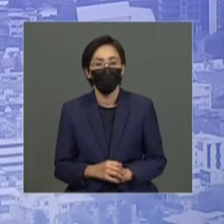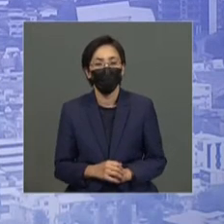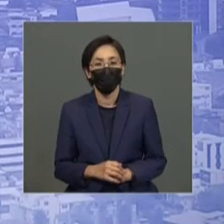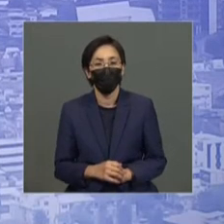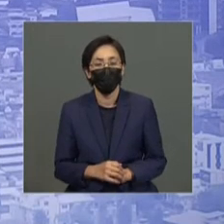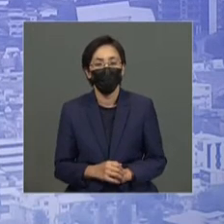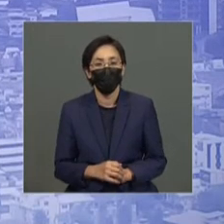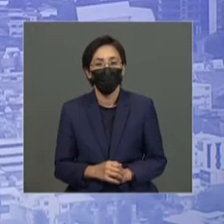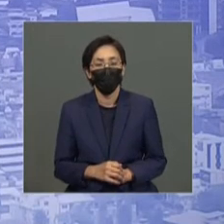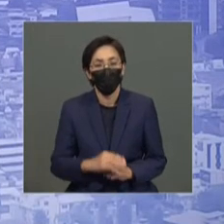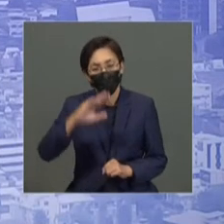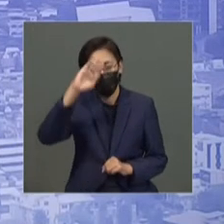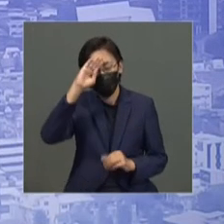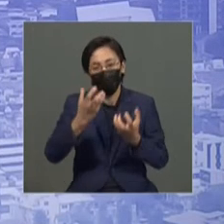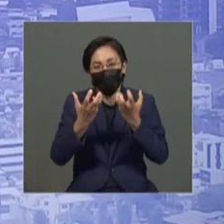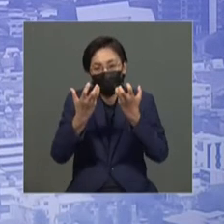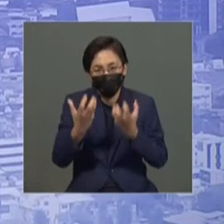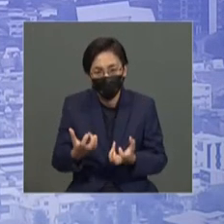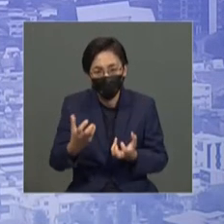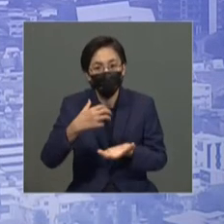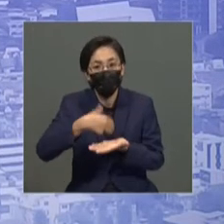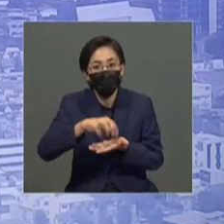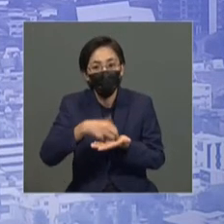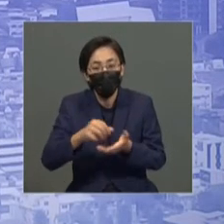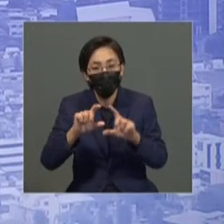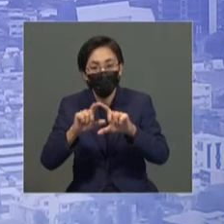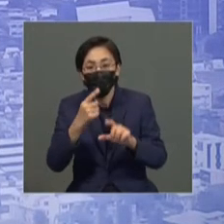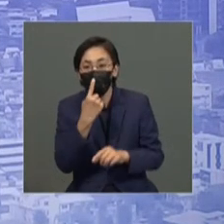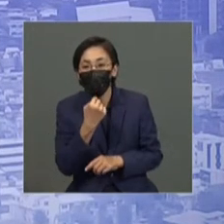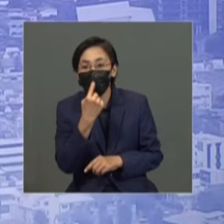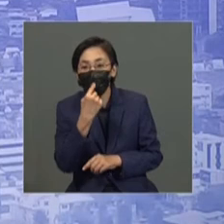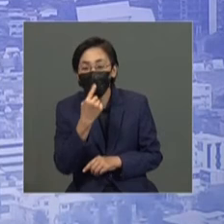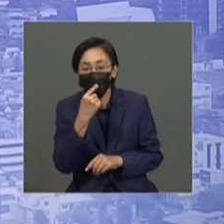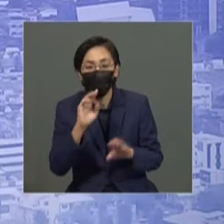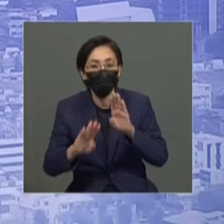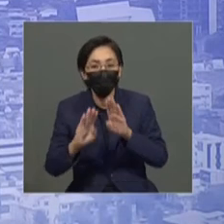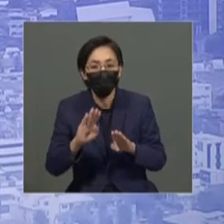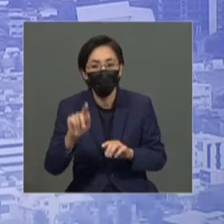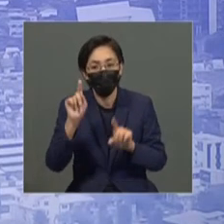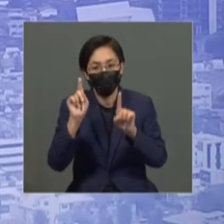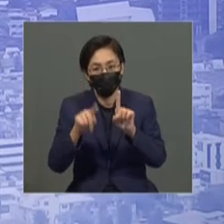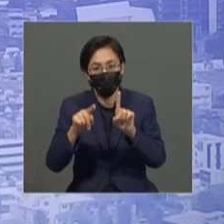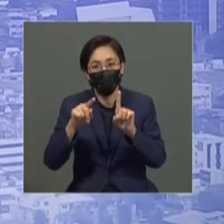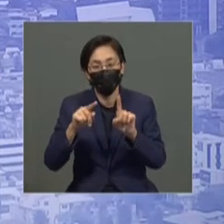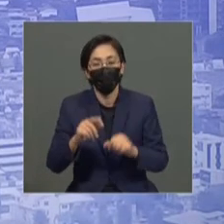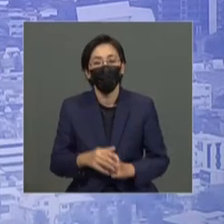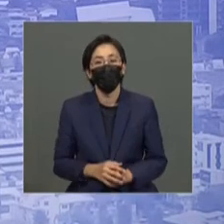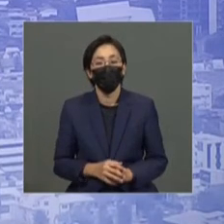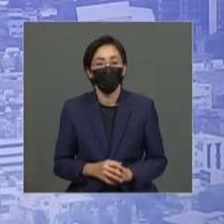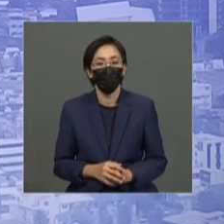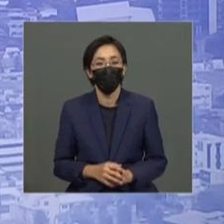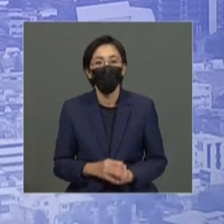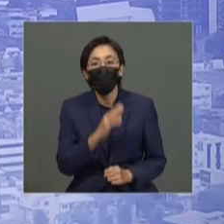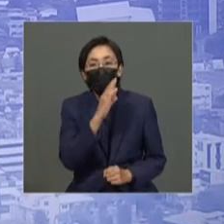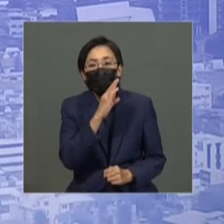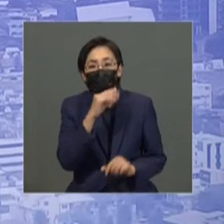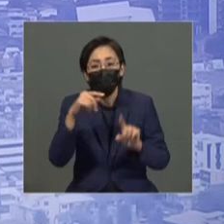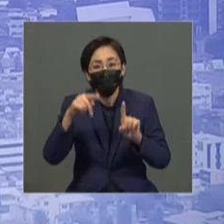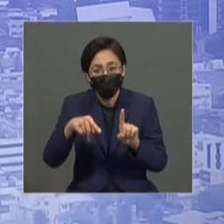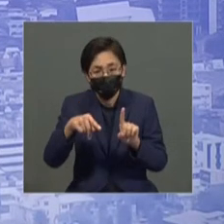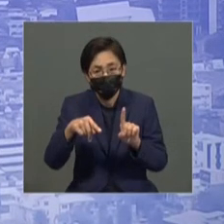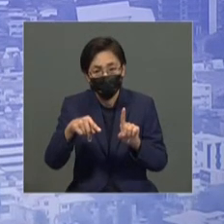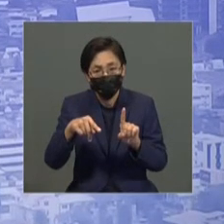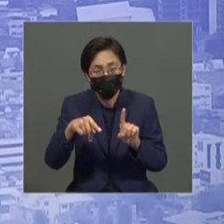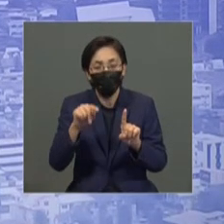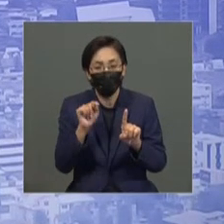ำนวนนี้ที่อาการหนักที่เรียนให้ท่านทราบเป็นสีแดงเนี่ยนะคะอยู่ที่ประมาณ 1,000 รายเพราะฉะนั้นถ้ายังอยู่ในตัวเลข 1,000